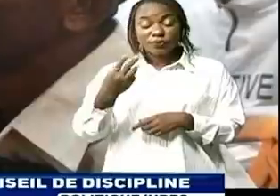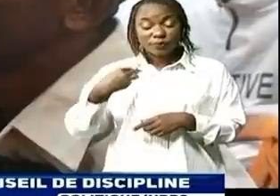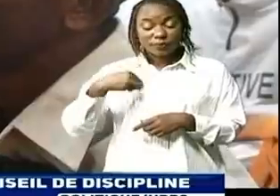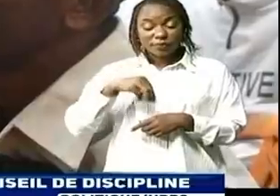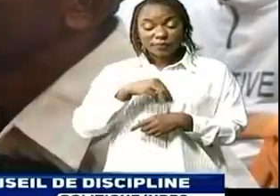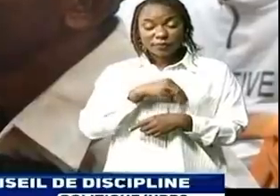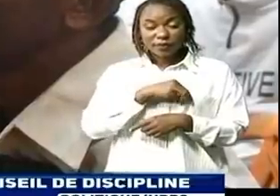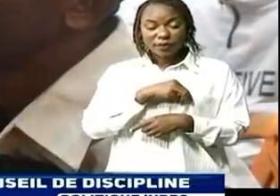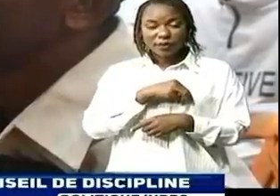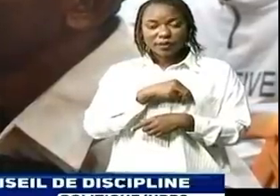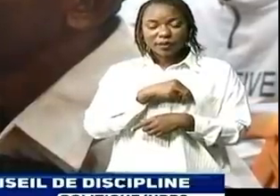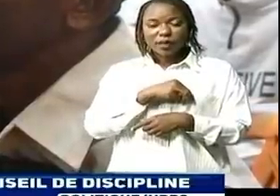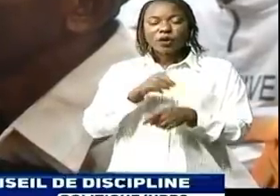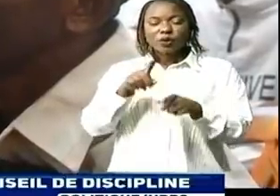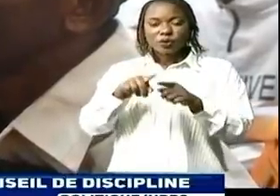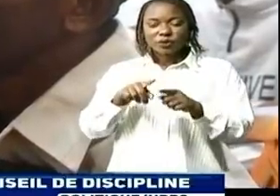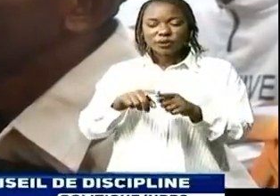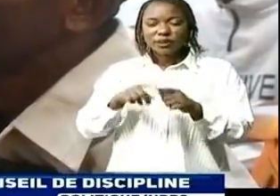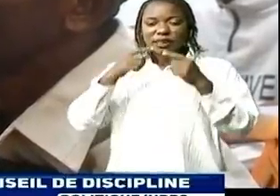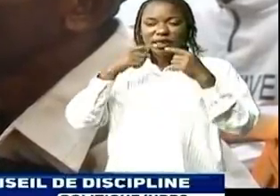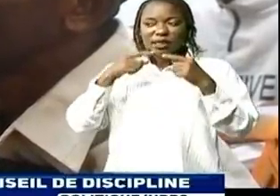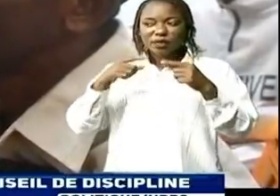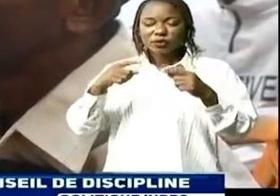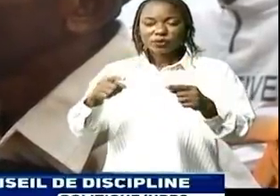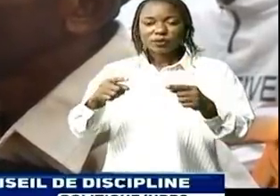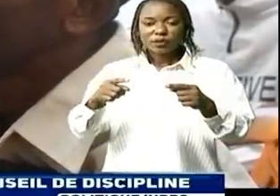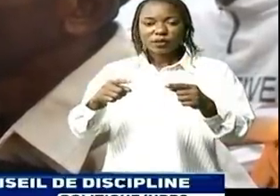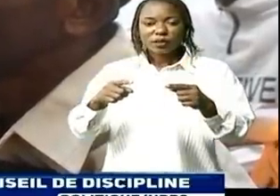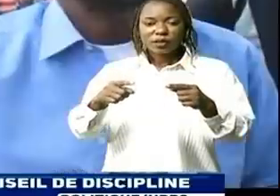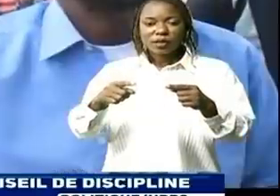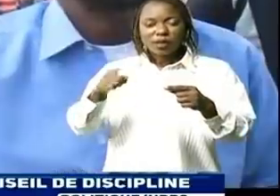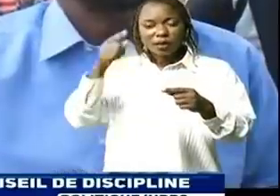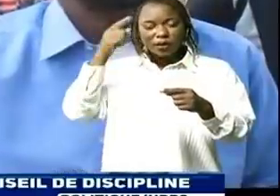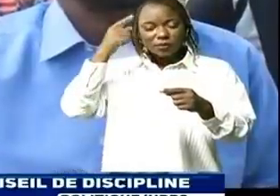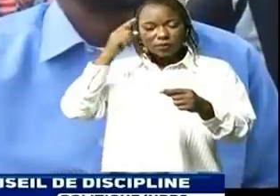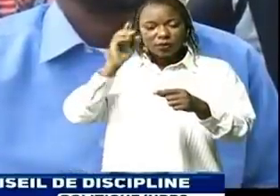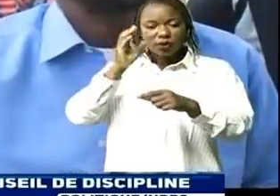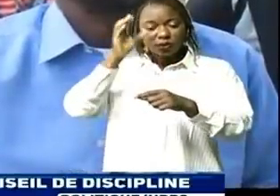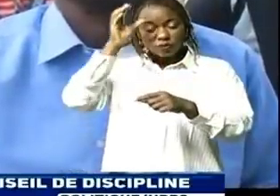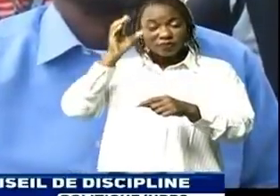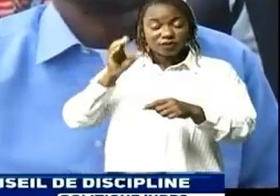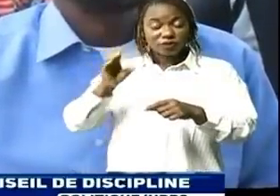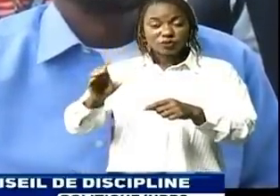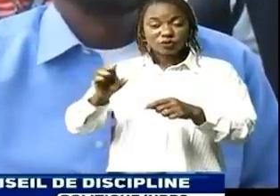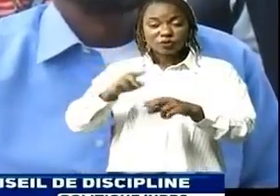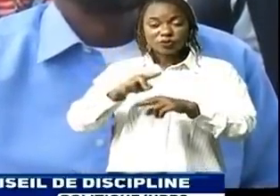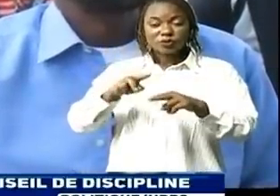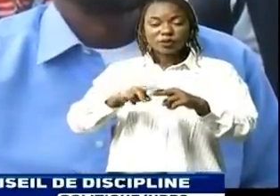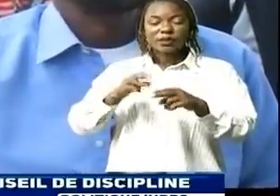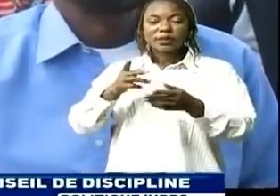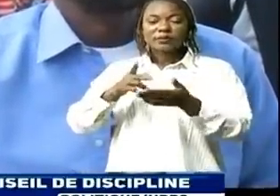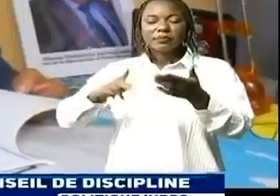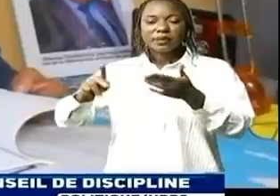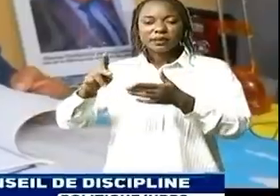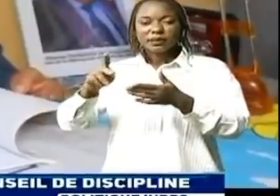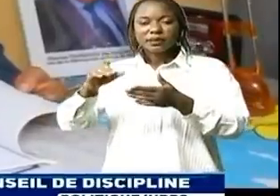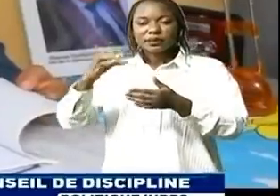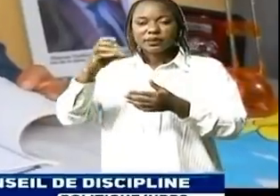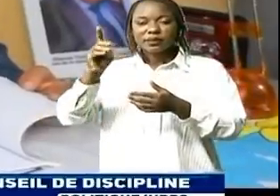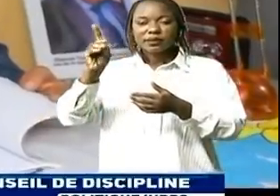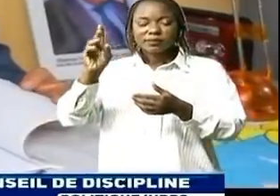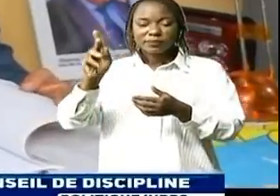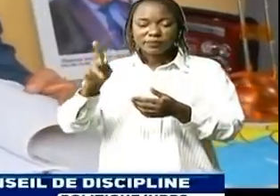ce conseil qui ont annoncé l'éviction du président de la Convention démocratique du parti CDP en